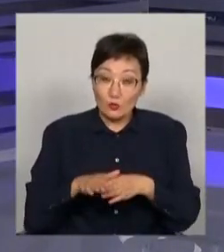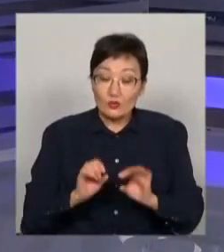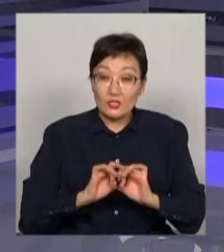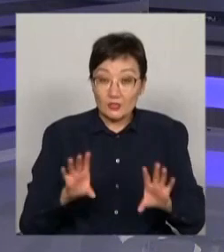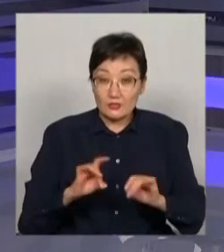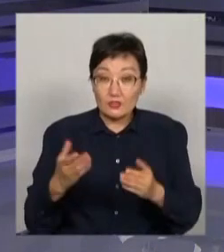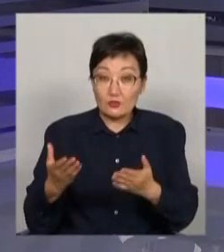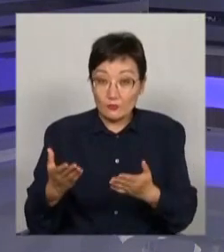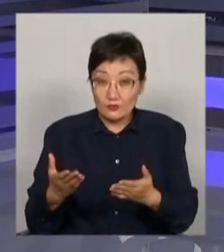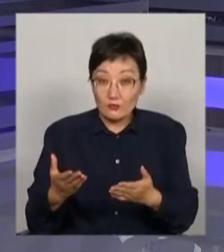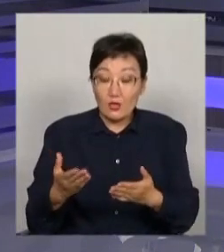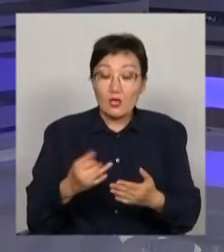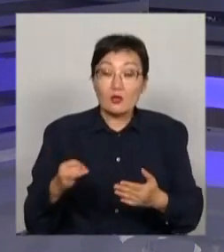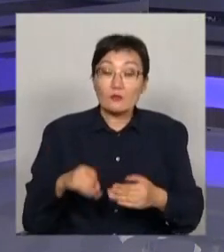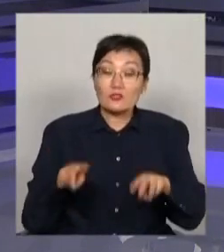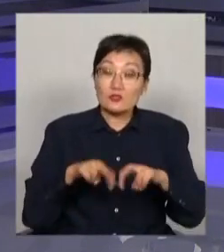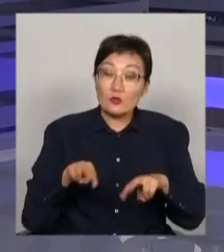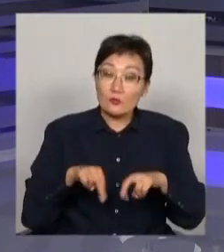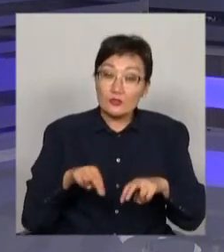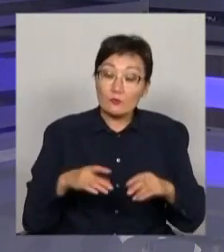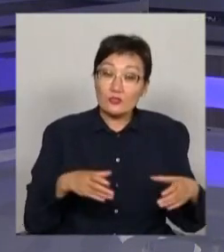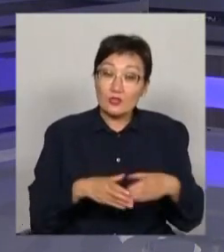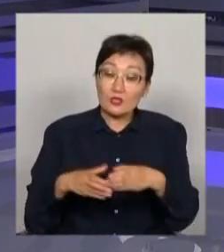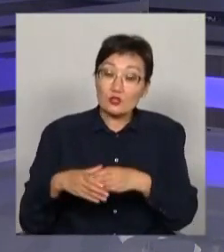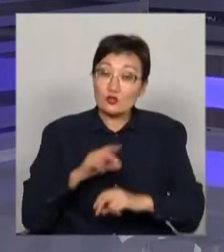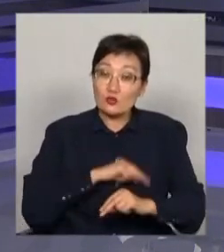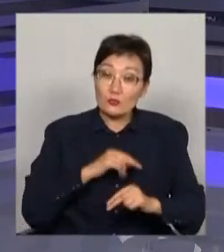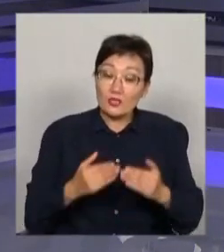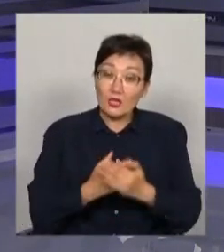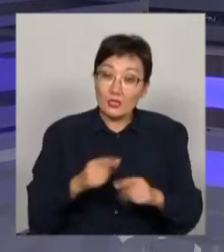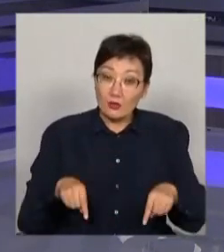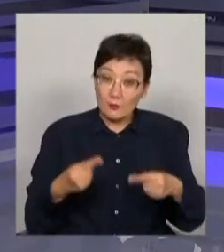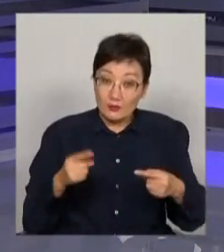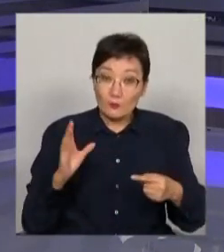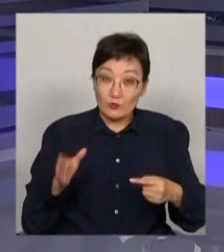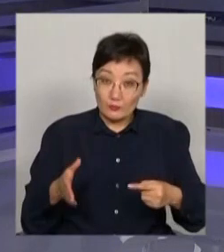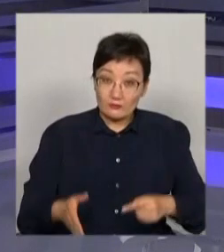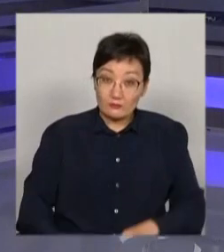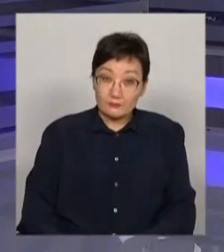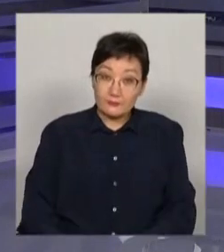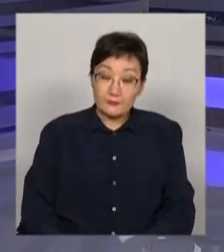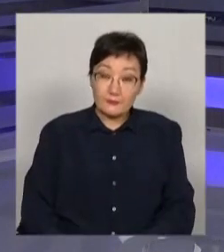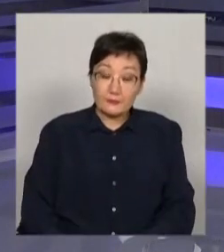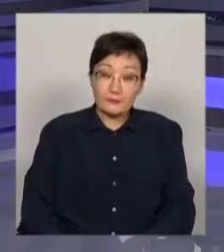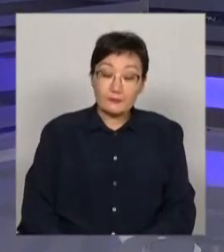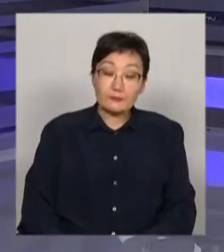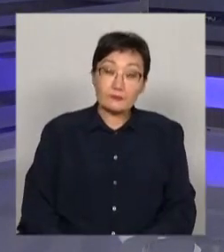тоқталып өтсек, одан бөлек мониторингтік топтардың жұмыстары қайтадан жандана ма?